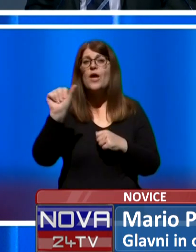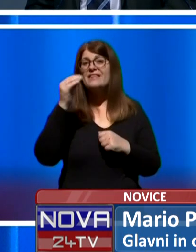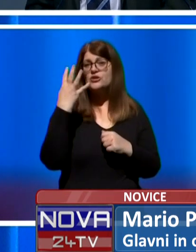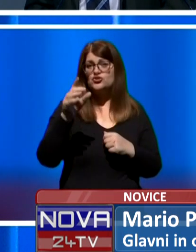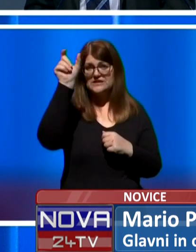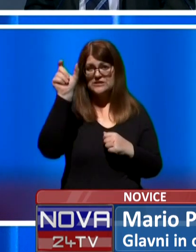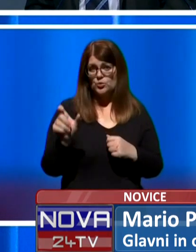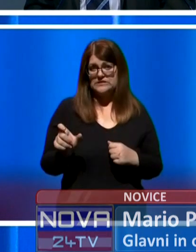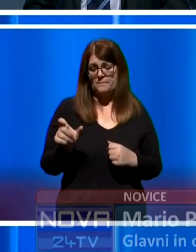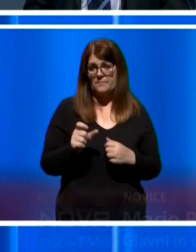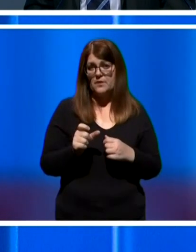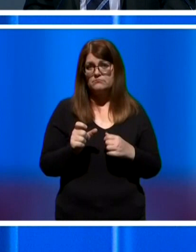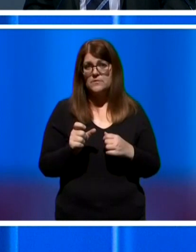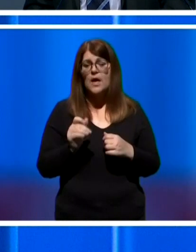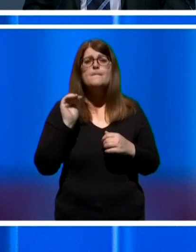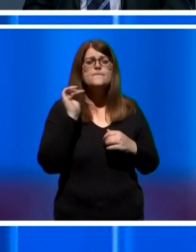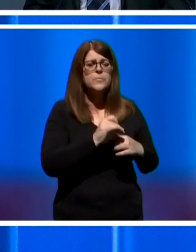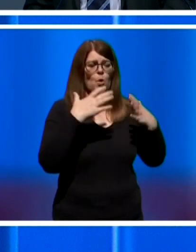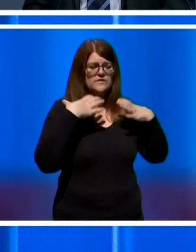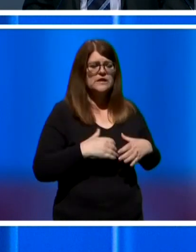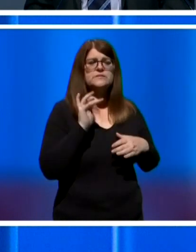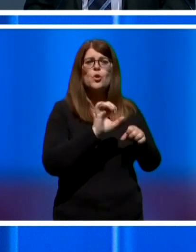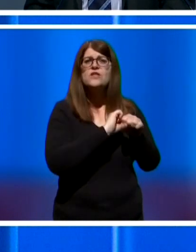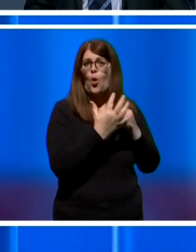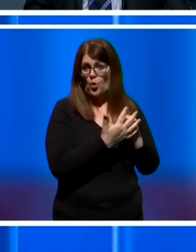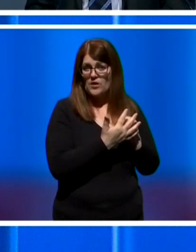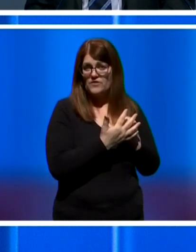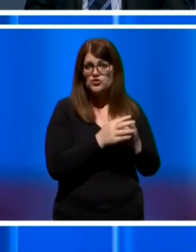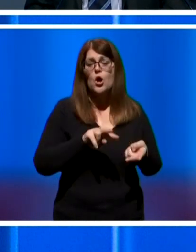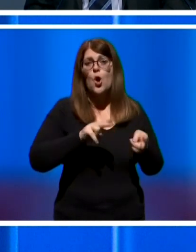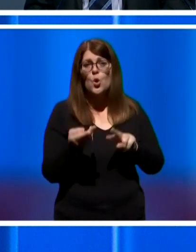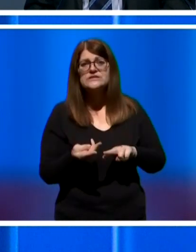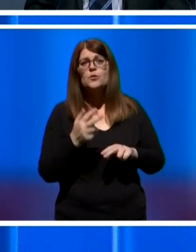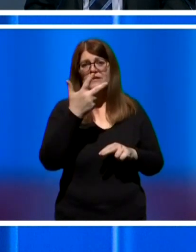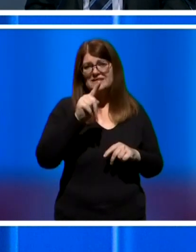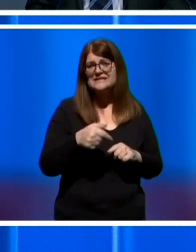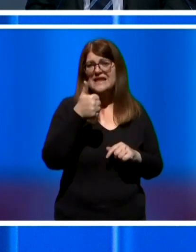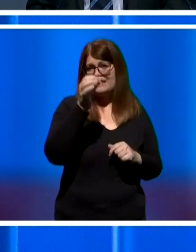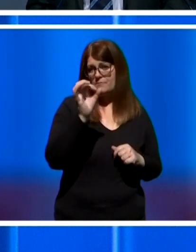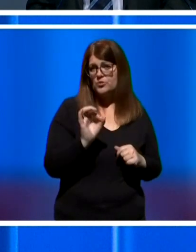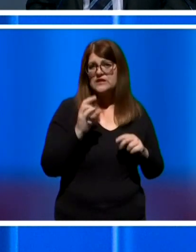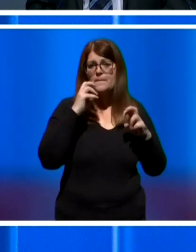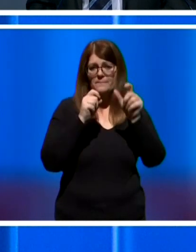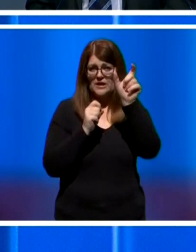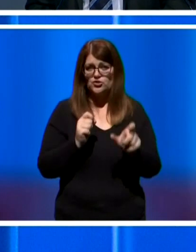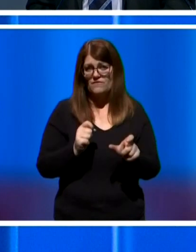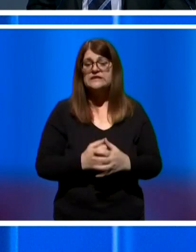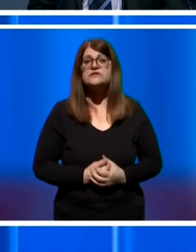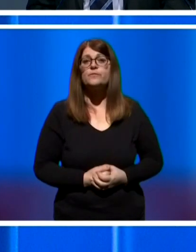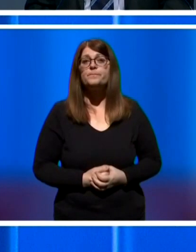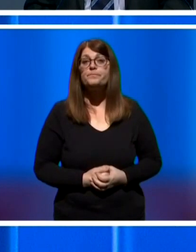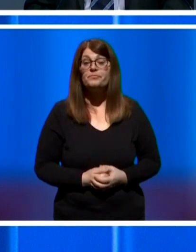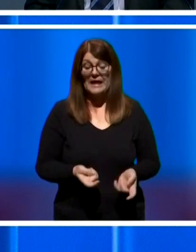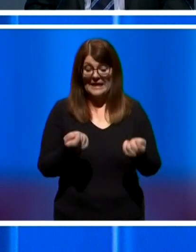oseb proti telesa proti novem koronavirusu oziroma 3,1% preiskovancev. Torej, iz